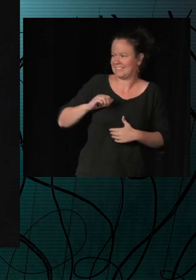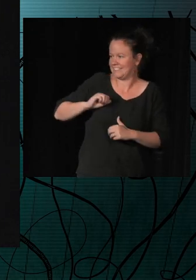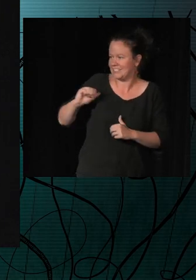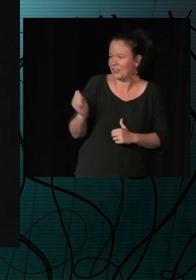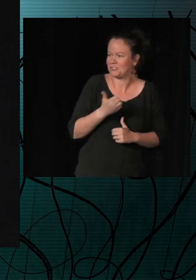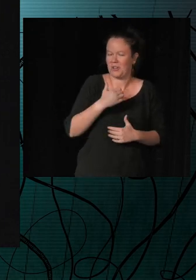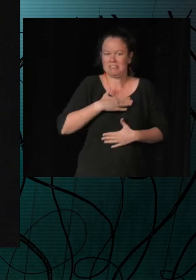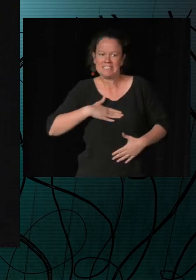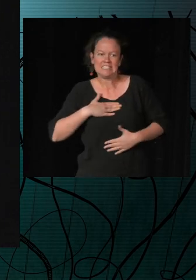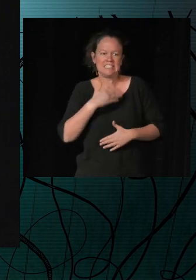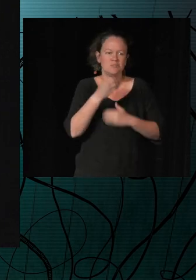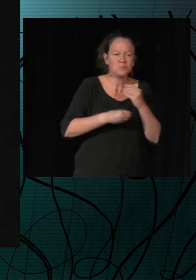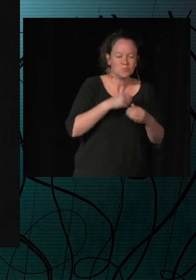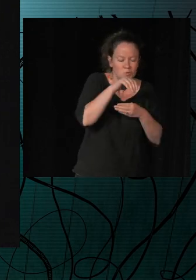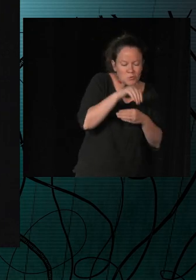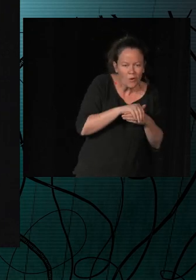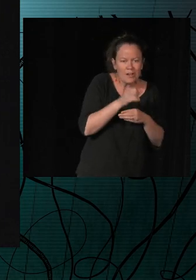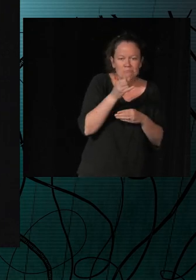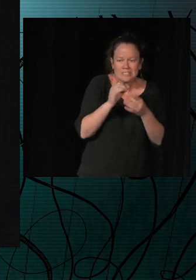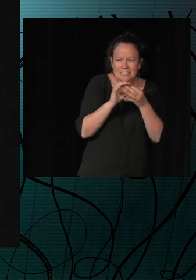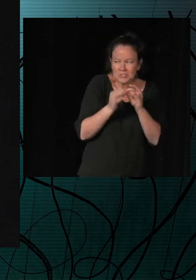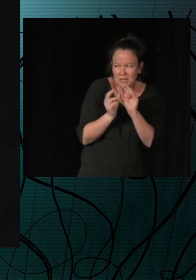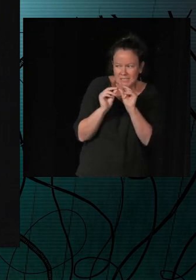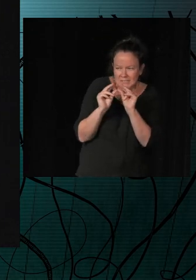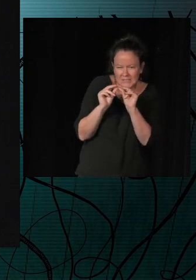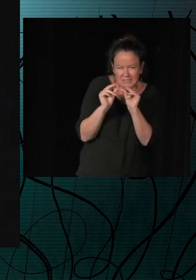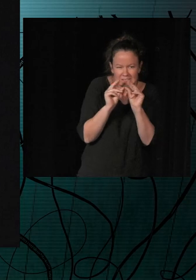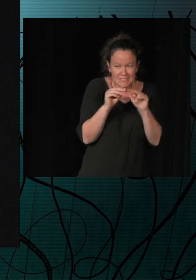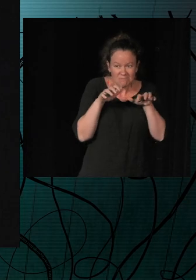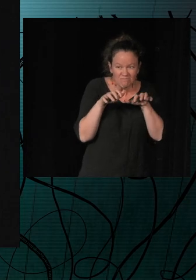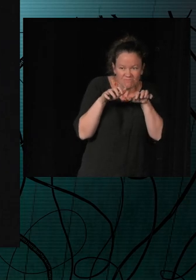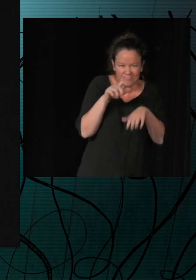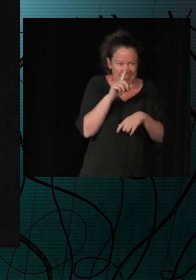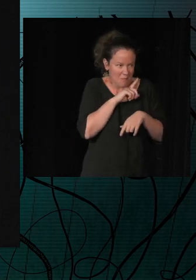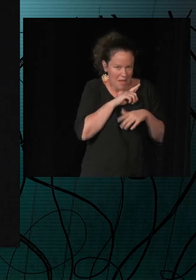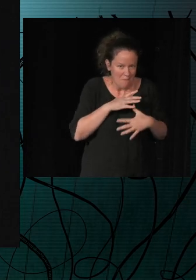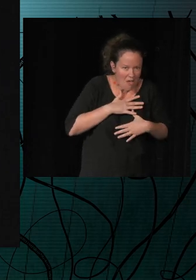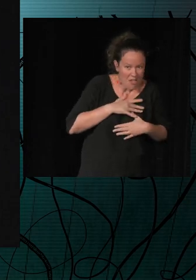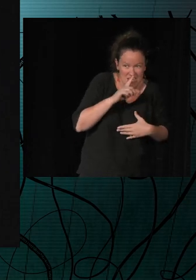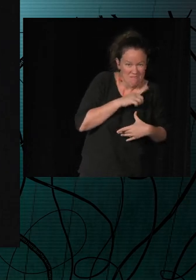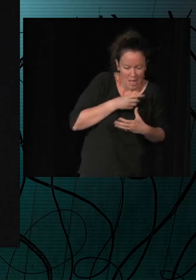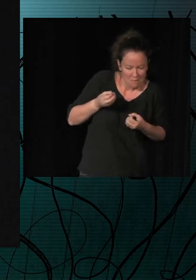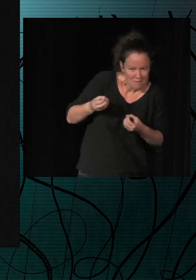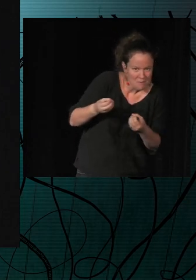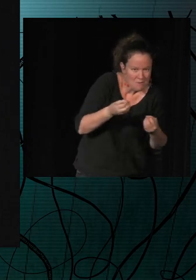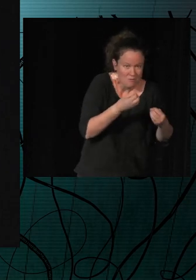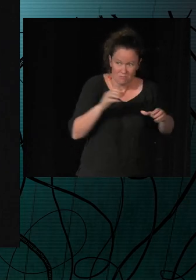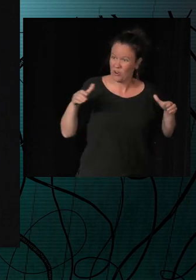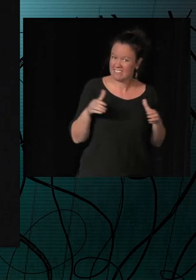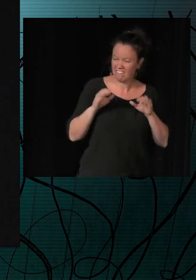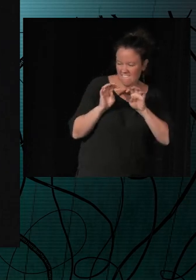basta ce genre de choses qui sont là pour le coup pas du tout des des choses intimes à la base quoi qui sont qui marchent parce que justement elles sont créées